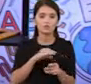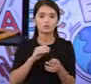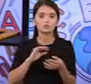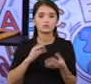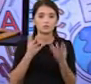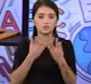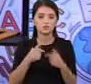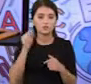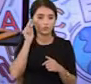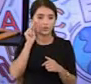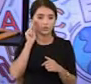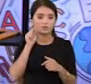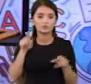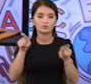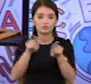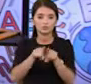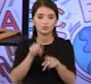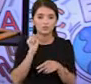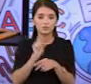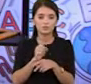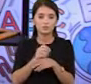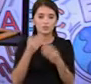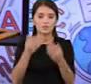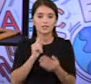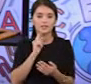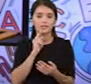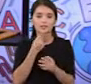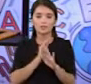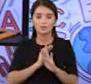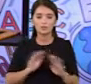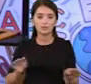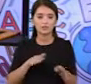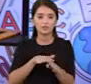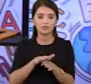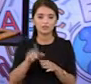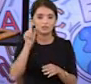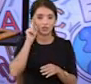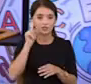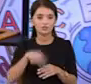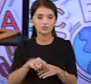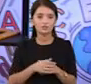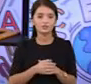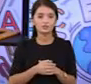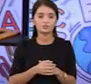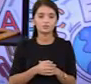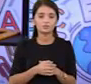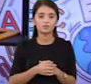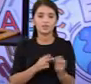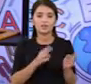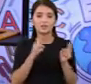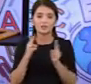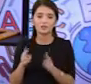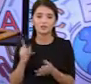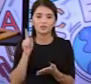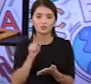yechishni o'rgandik. Endi shu kabi misollarni siz qiynalmay yechishingizga ishonaman.